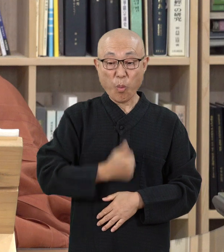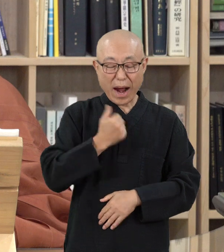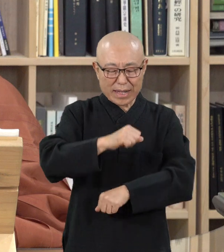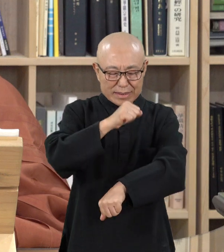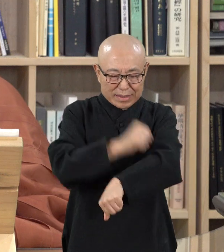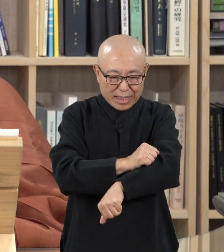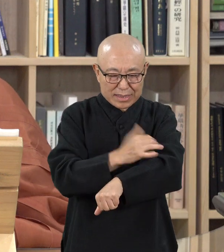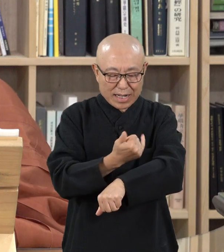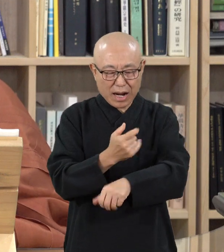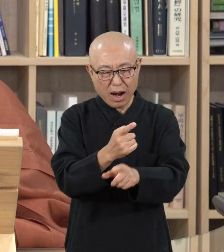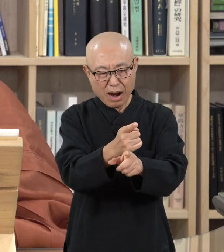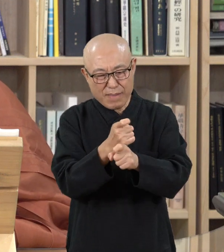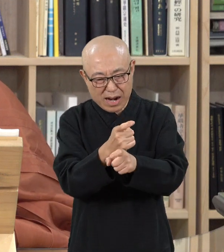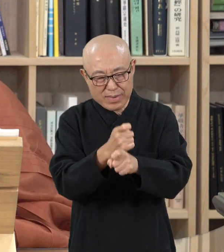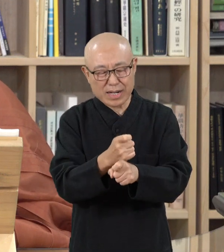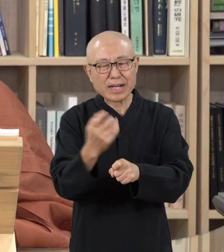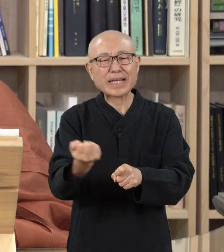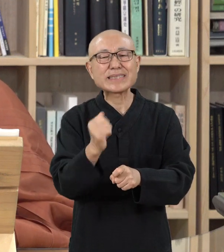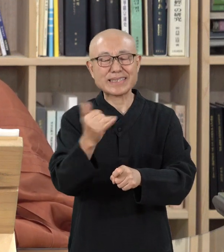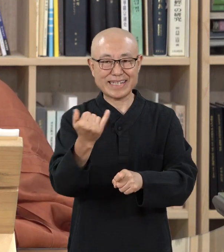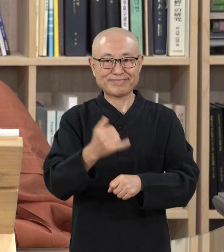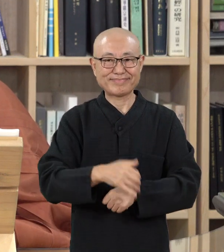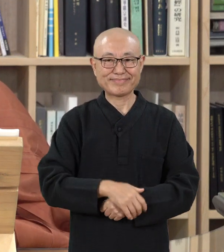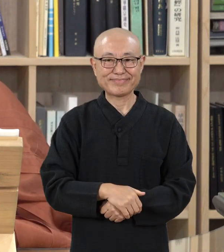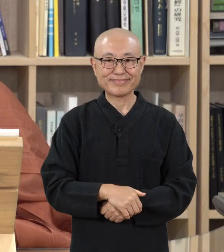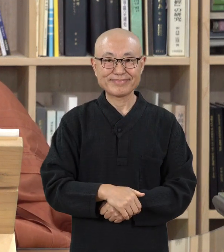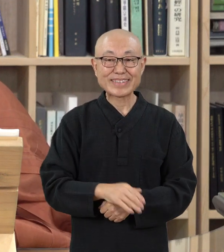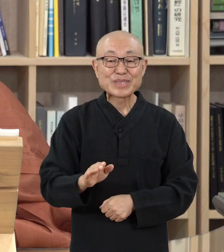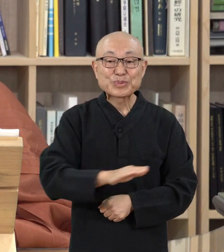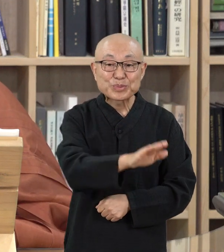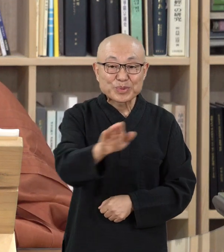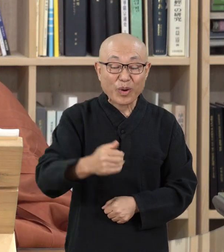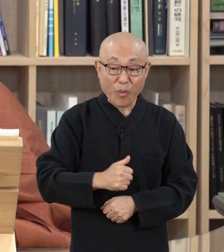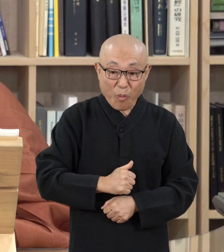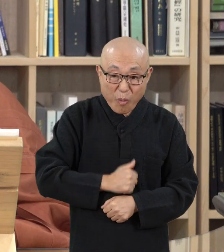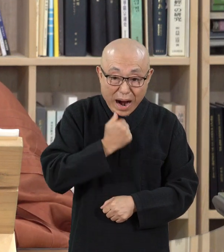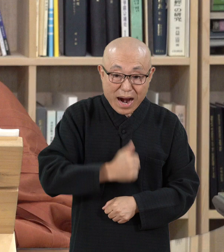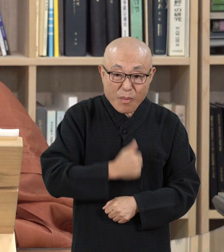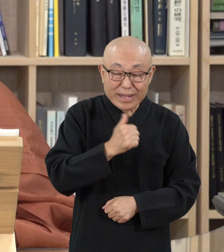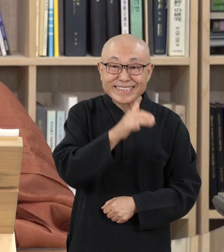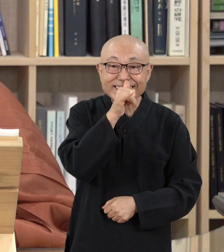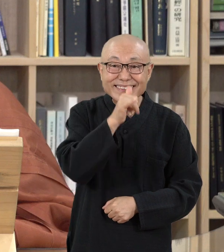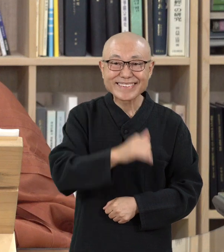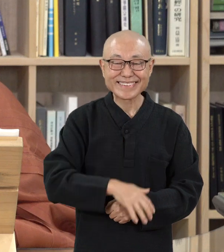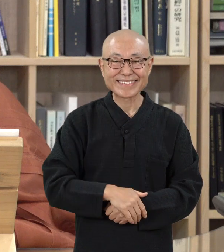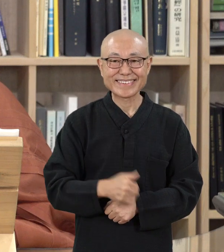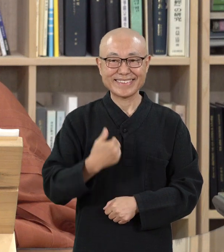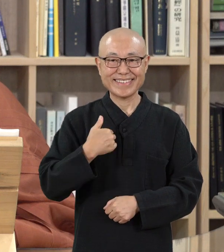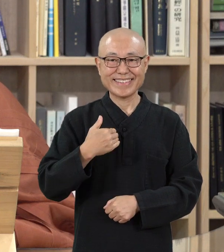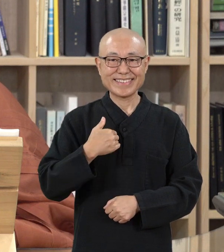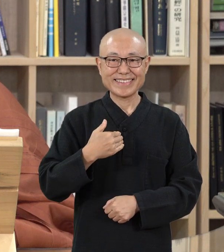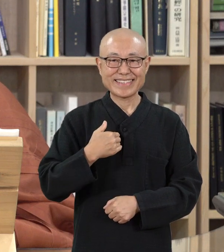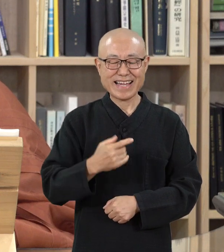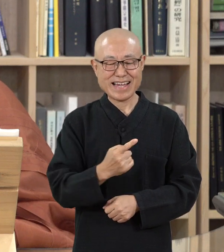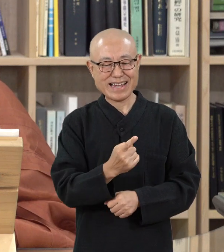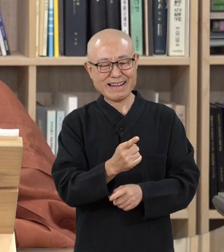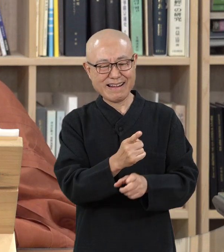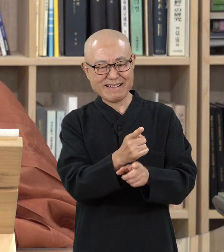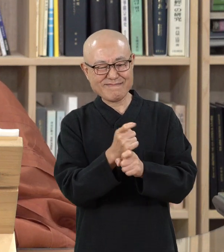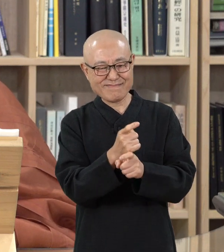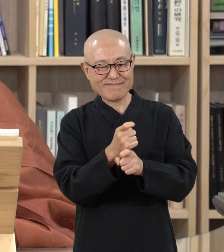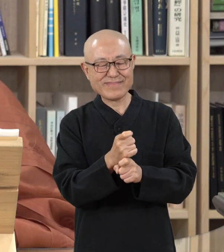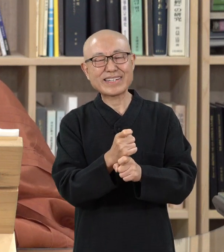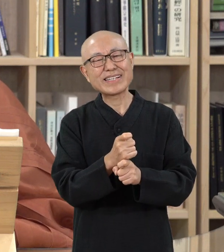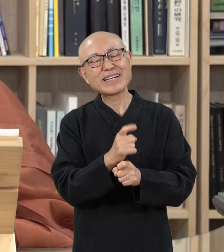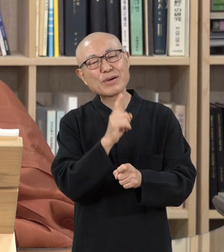내고 원한을 쉽게 품으며 우리 이제 살다 보면 화를 잘 내지요. 그리고 저는 이제 원한을 쉽게